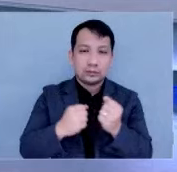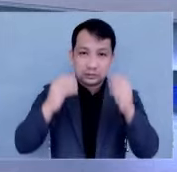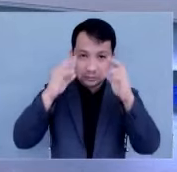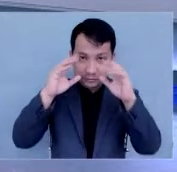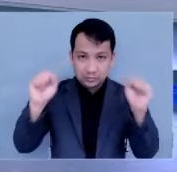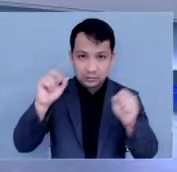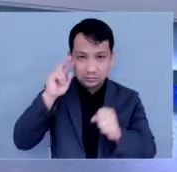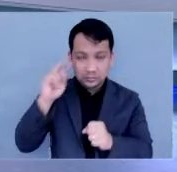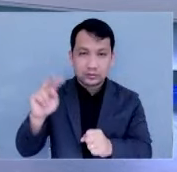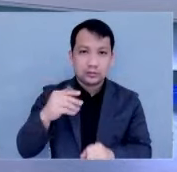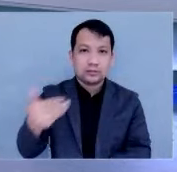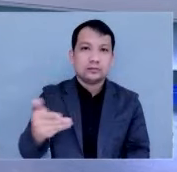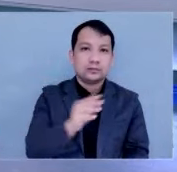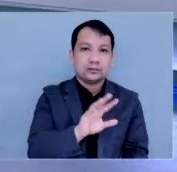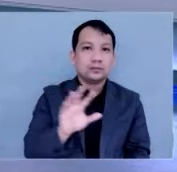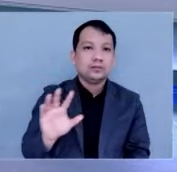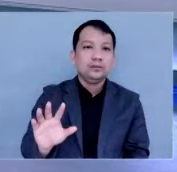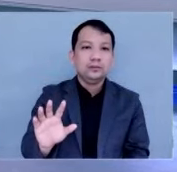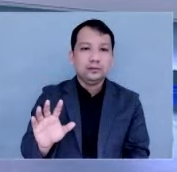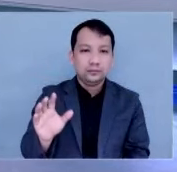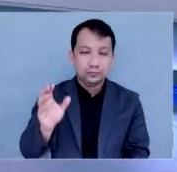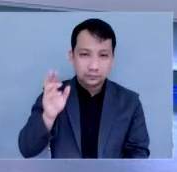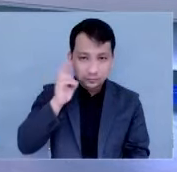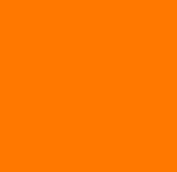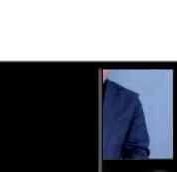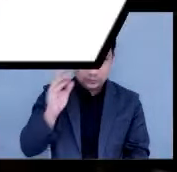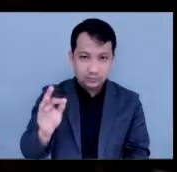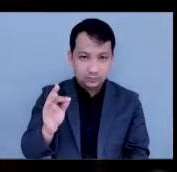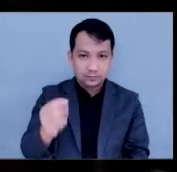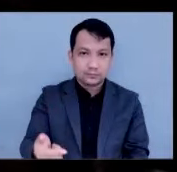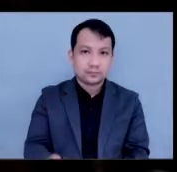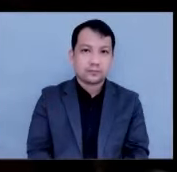Nasa frontline ang balitang yan, si Rhea Fernandez.